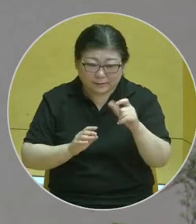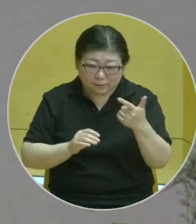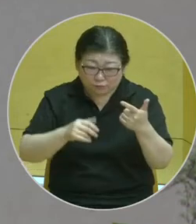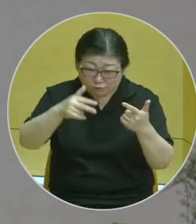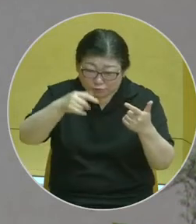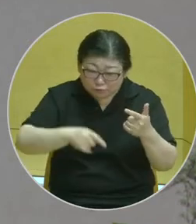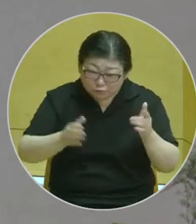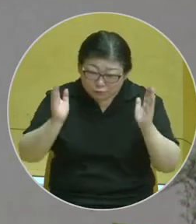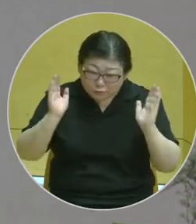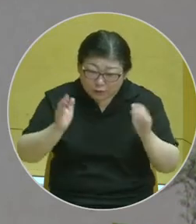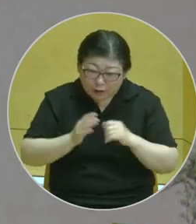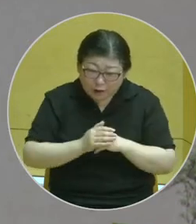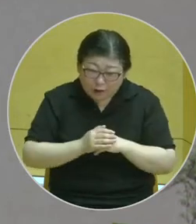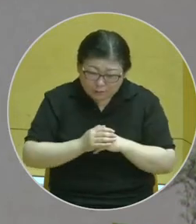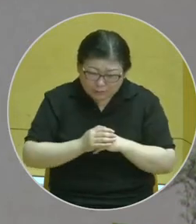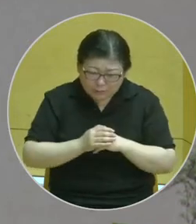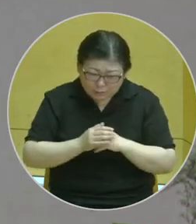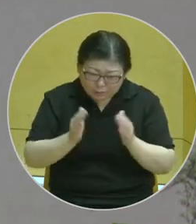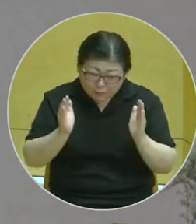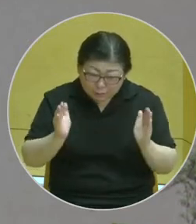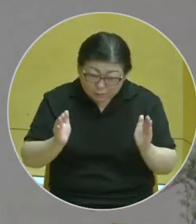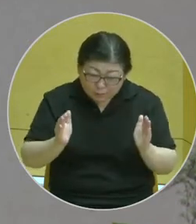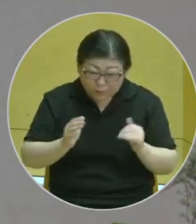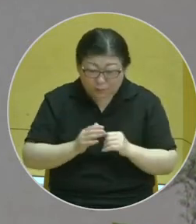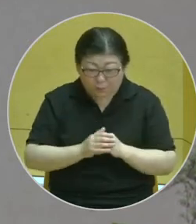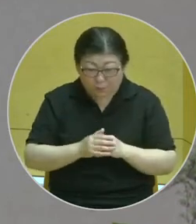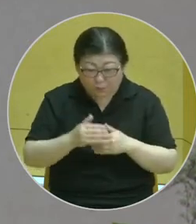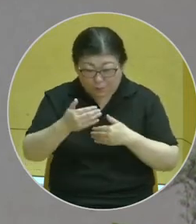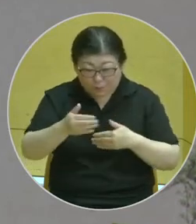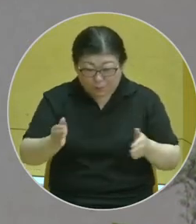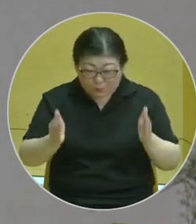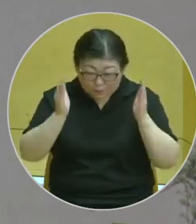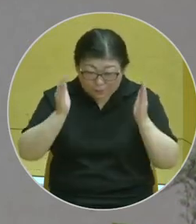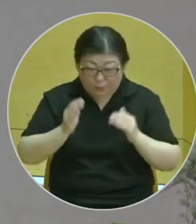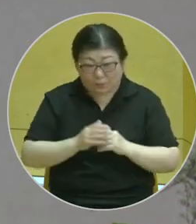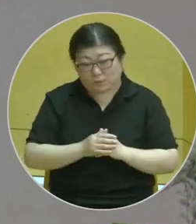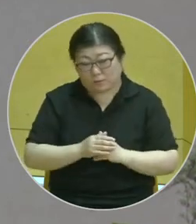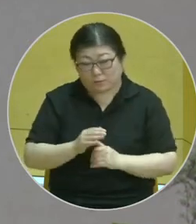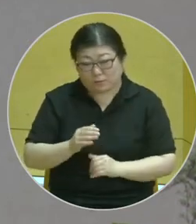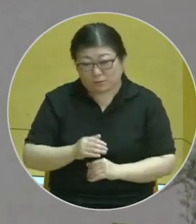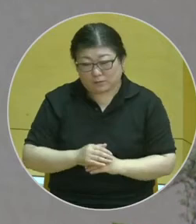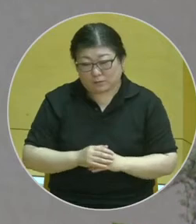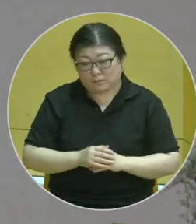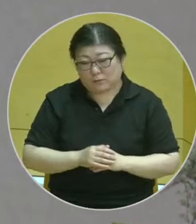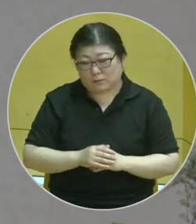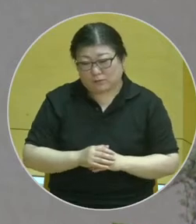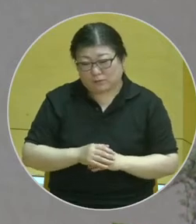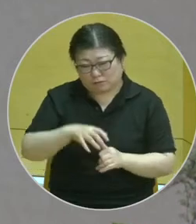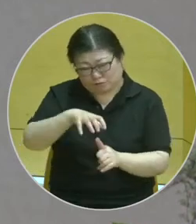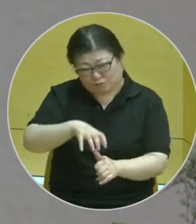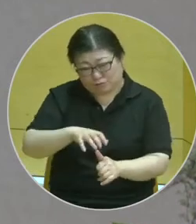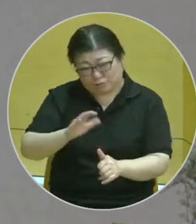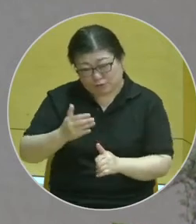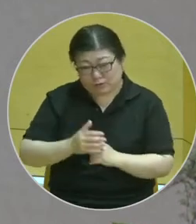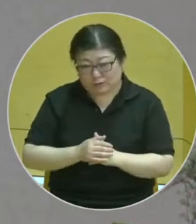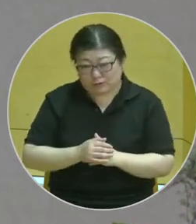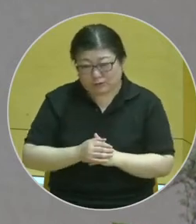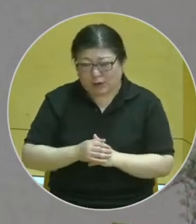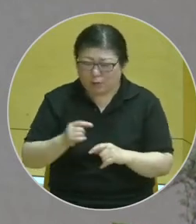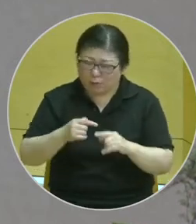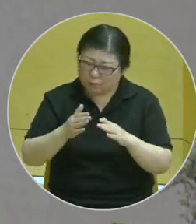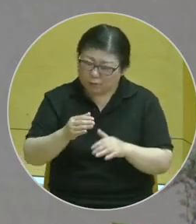이거는 묶여서 살아야 되는 거다 내가 구속을 싫어해서 집도 일찍 나온 사람인데 내가 어려 교회와 세계 묶여서